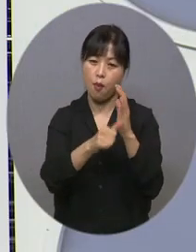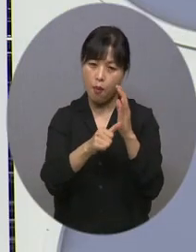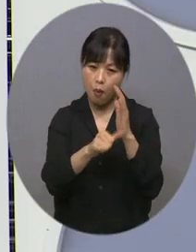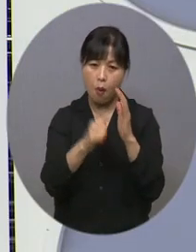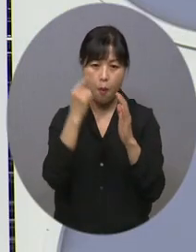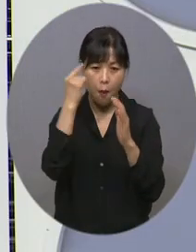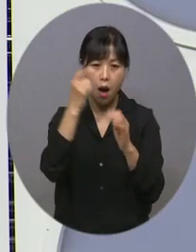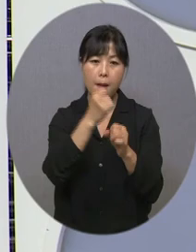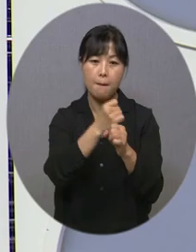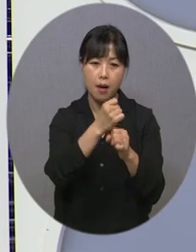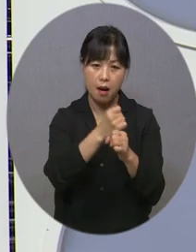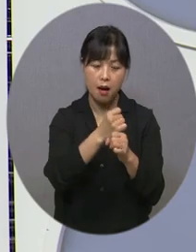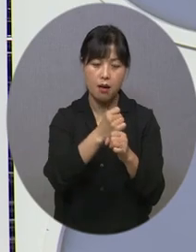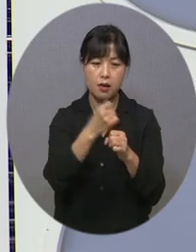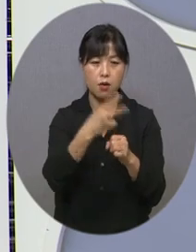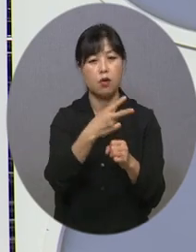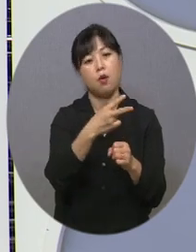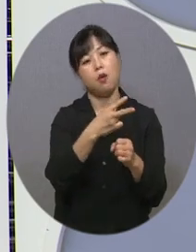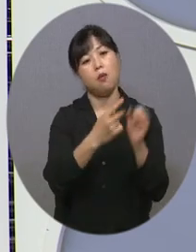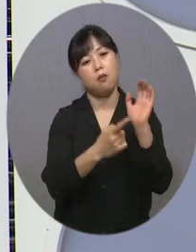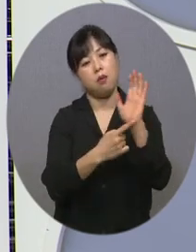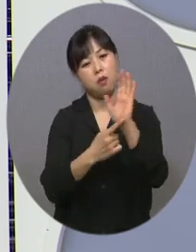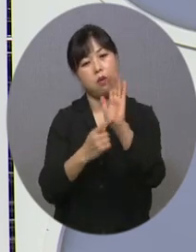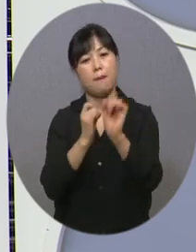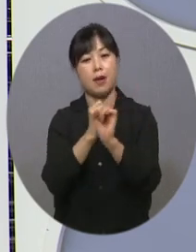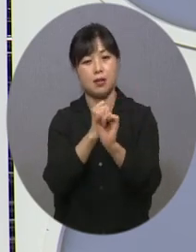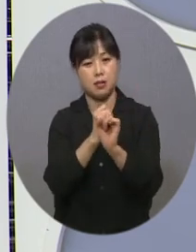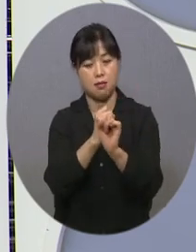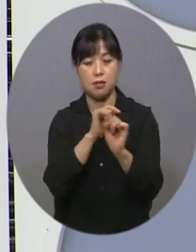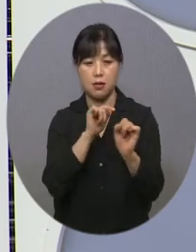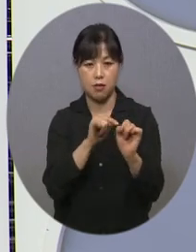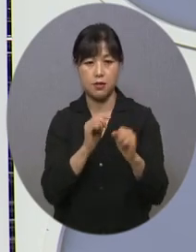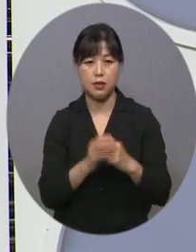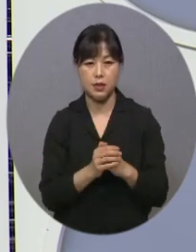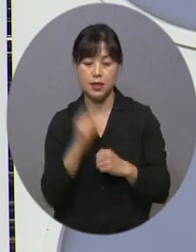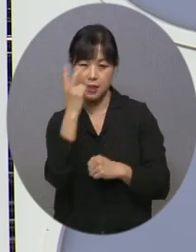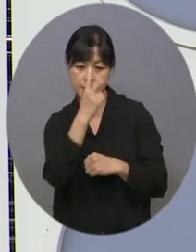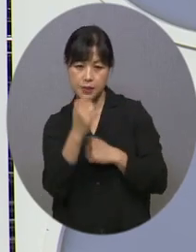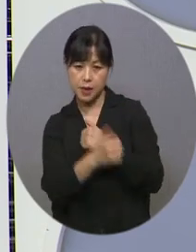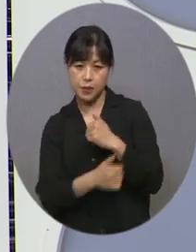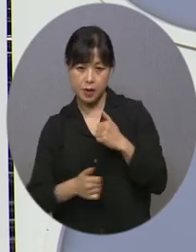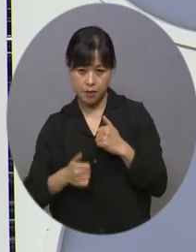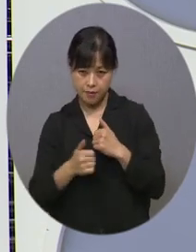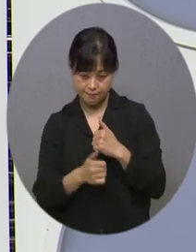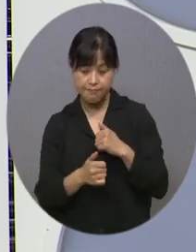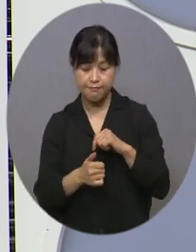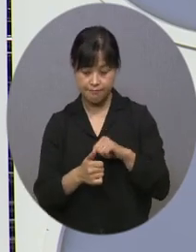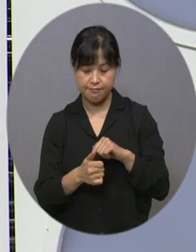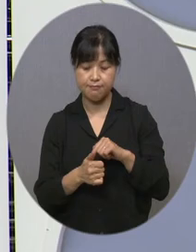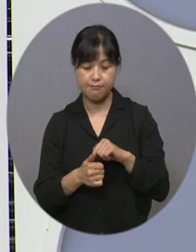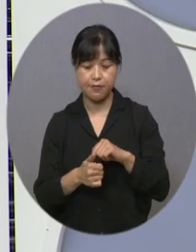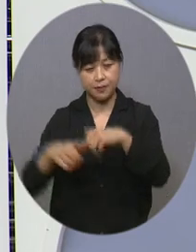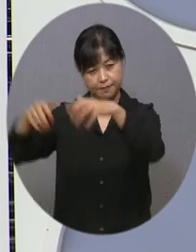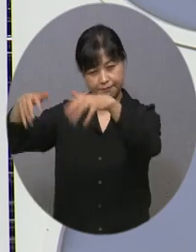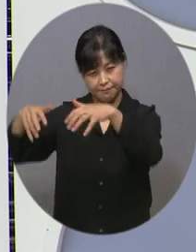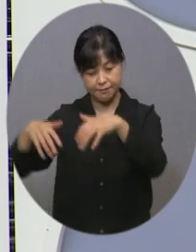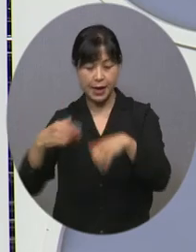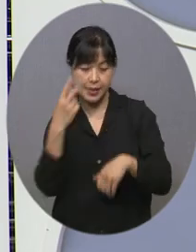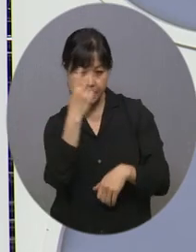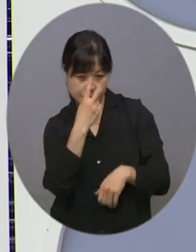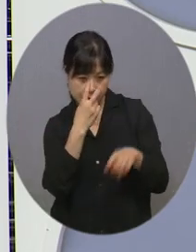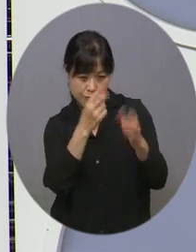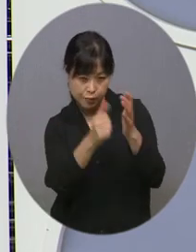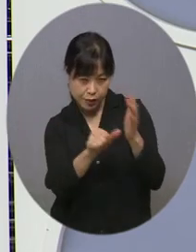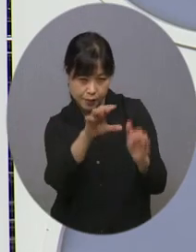개발을 하고 그거를 이제 출품을 하면 저희들이 그걸 이제 심사위원들을 외부 심사위원들을 통해 심사를 해서 선정을 한